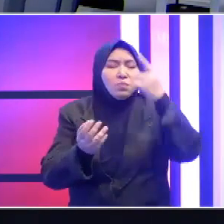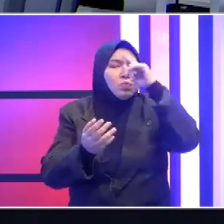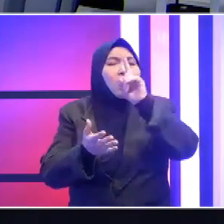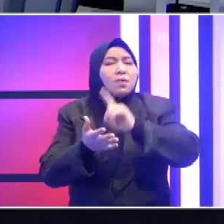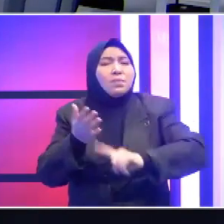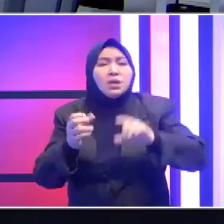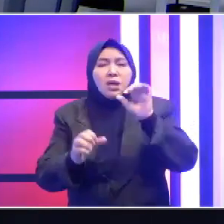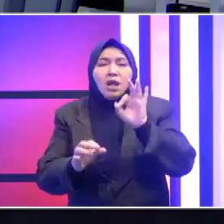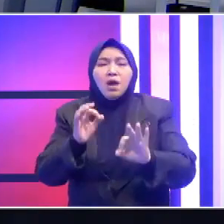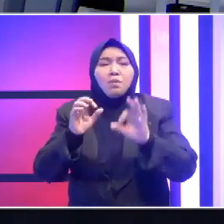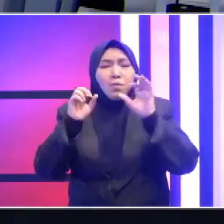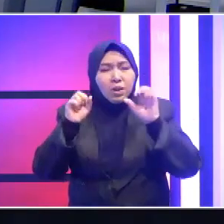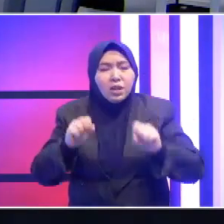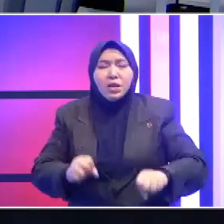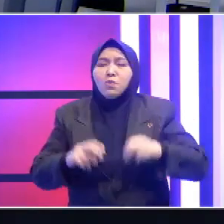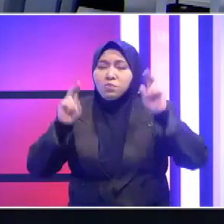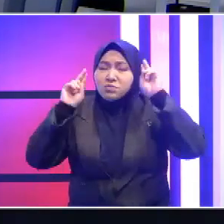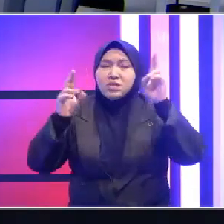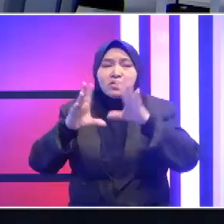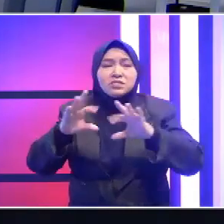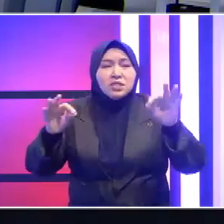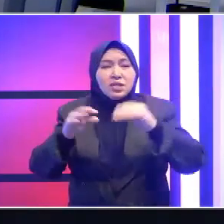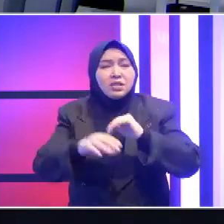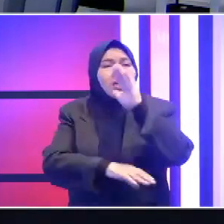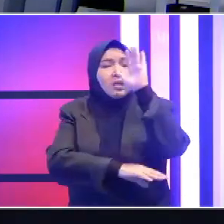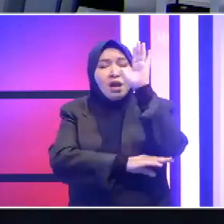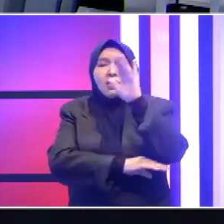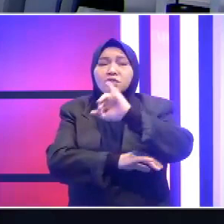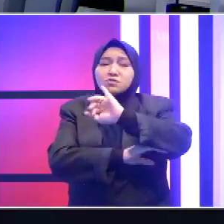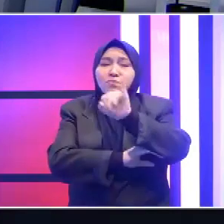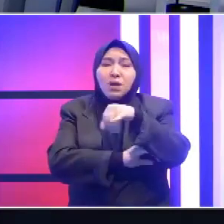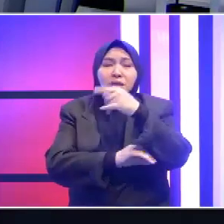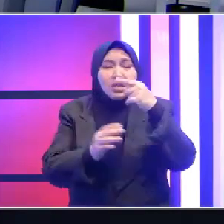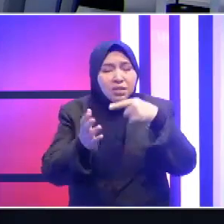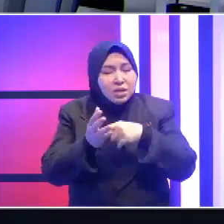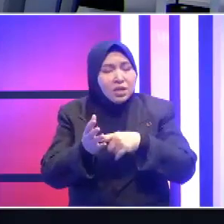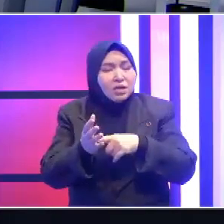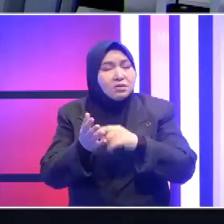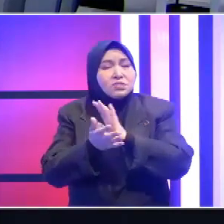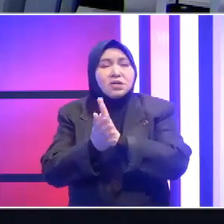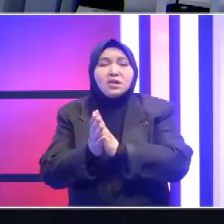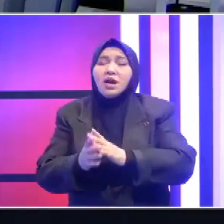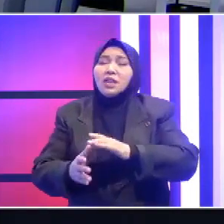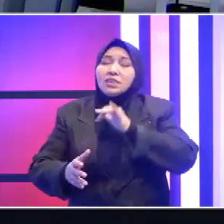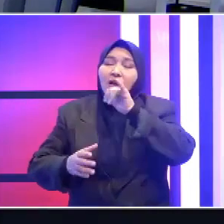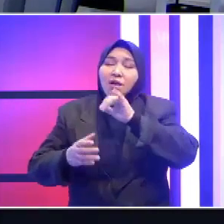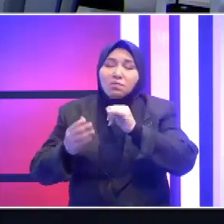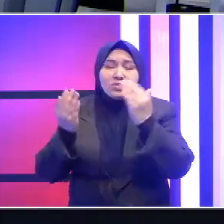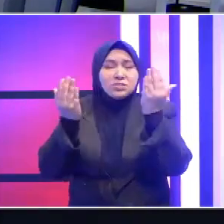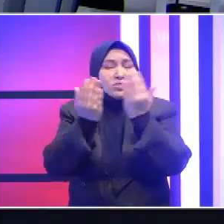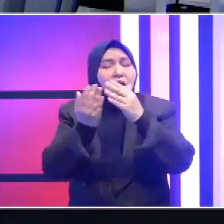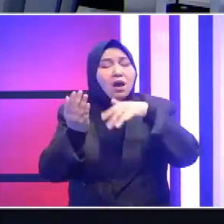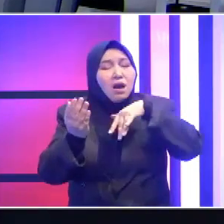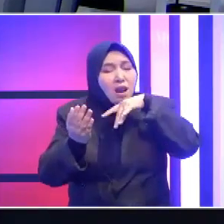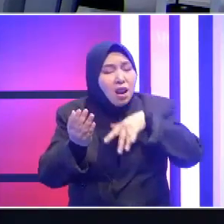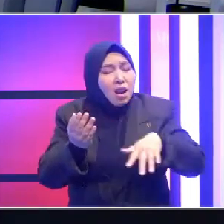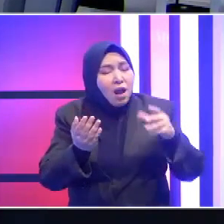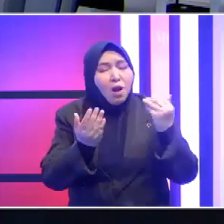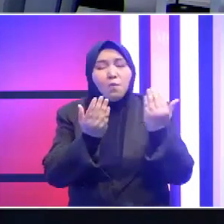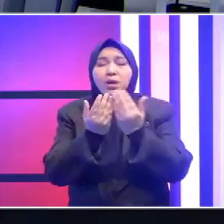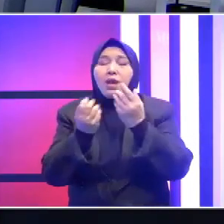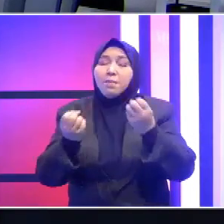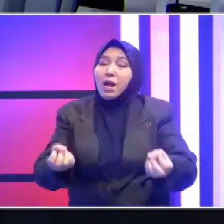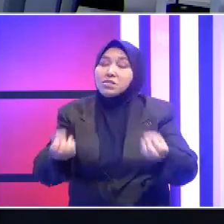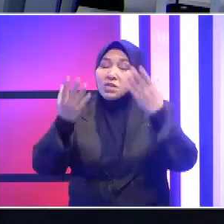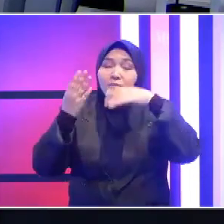beliau djki lah pagi-pagi ataupun tengah hari jumaat ini agar yang tahu semangat Desa lawan akan berserah wajan dah banyak